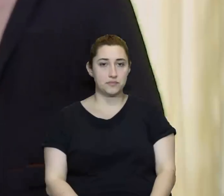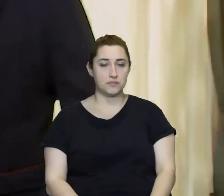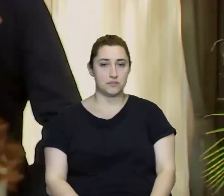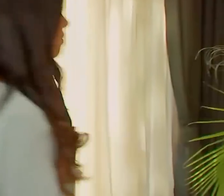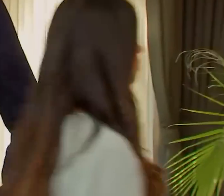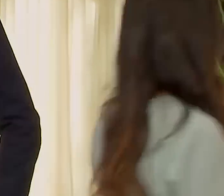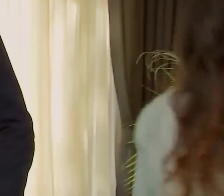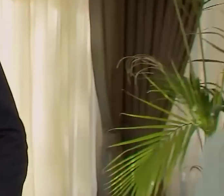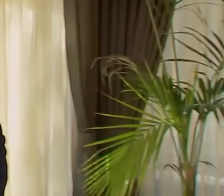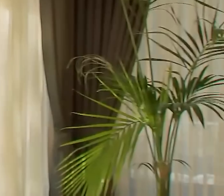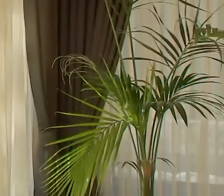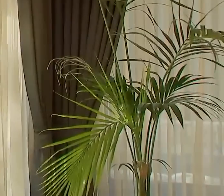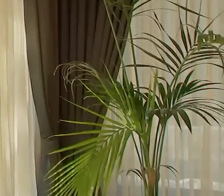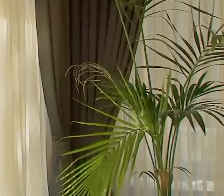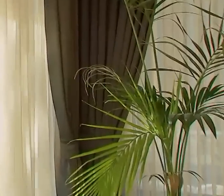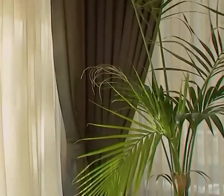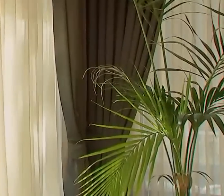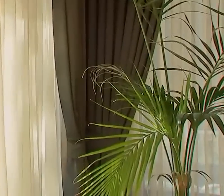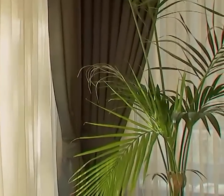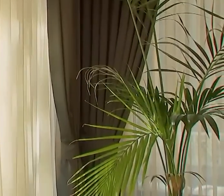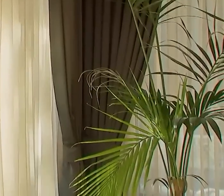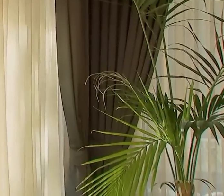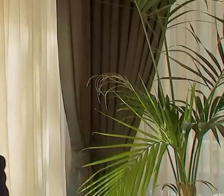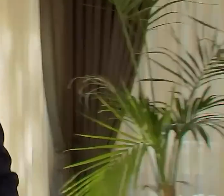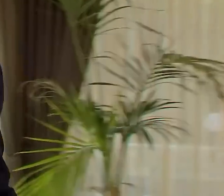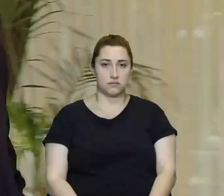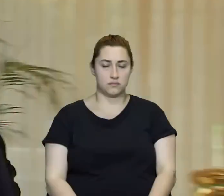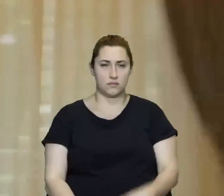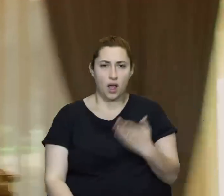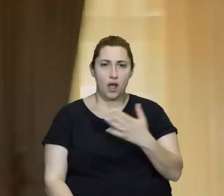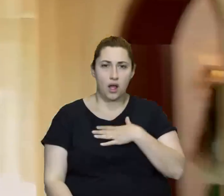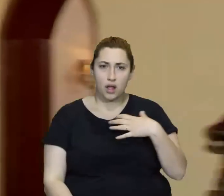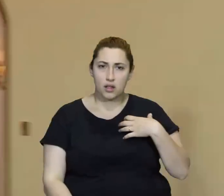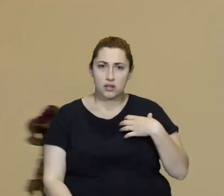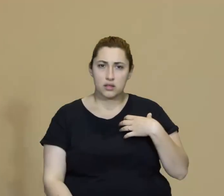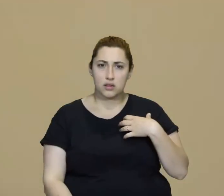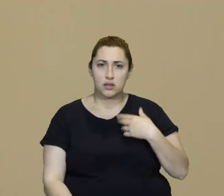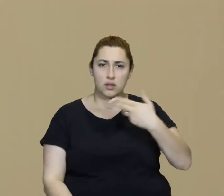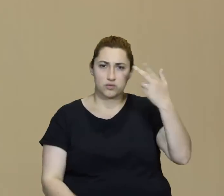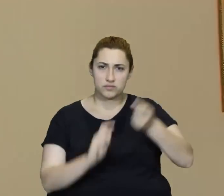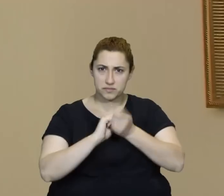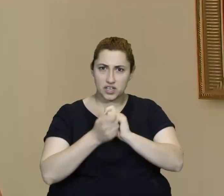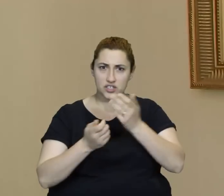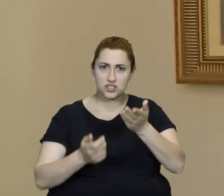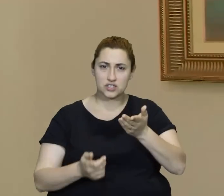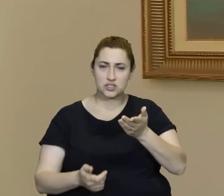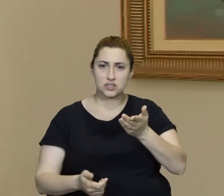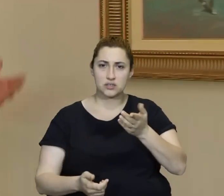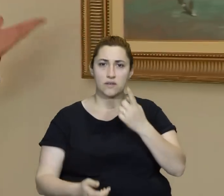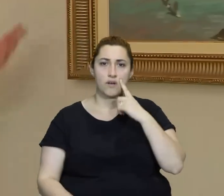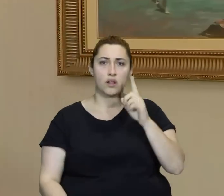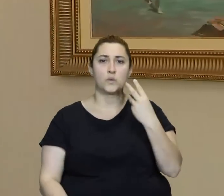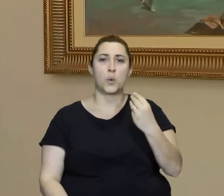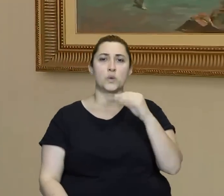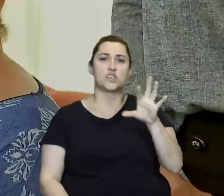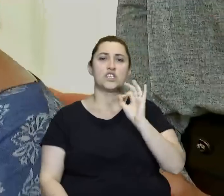Alev Müzeyyen'in sol omzunun arkasında koltuğa oturmuş. Ha. Anneciğim, tabloyu mu değiştirdiniz? Vallahi